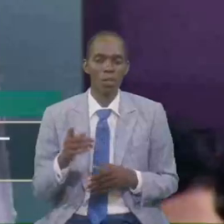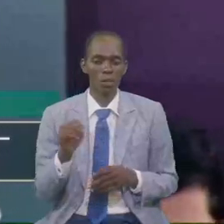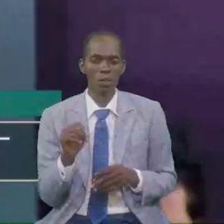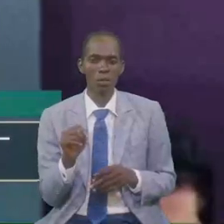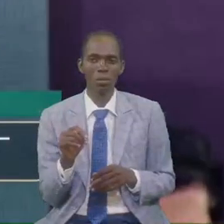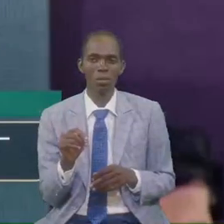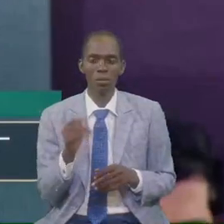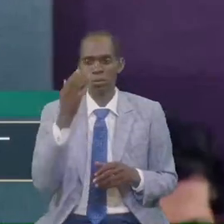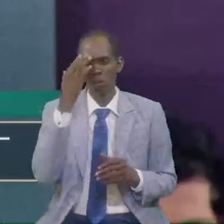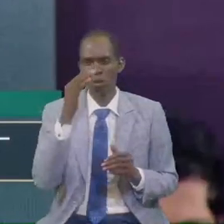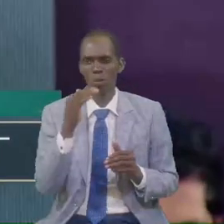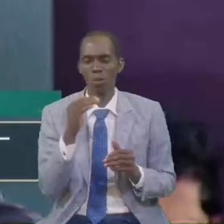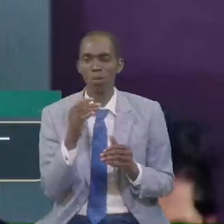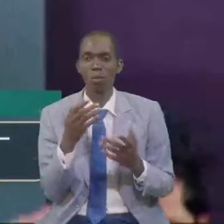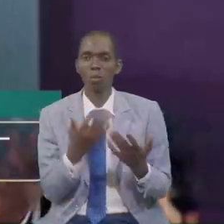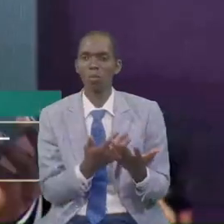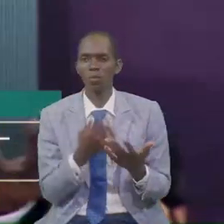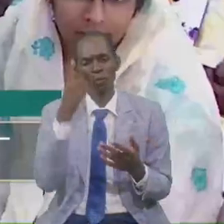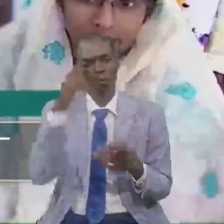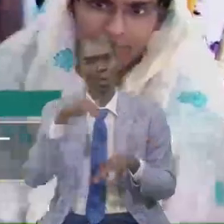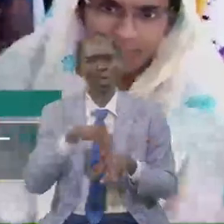Ils savent quand tu viens dans une nouvelle école.